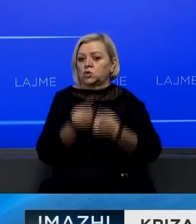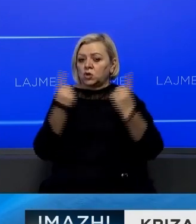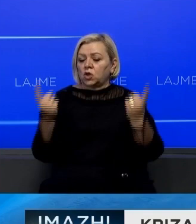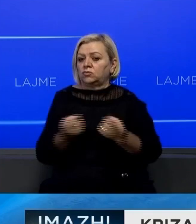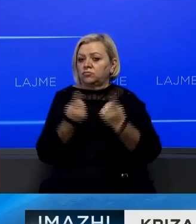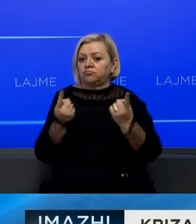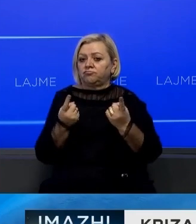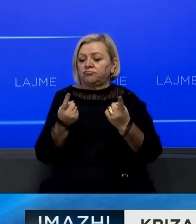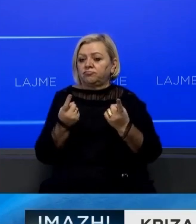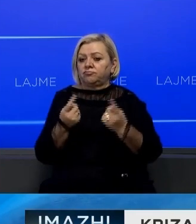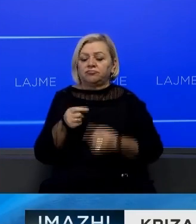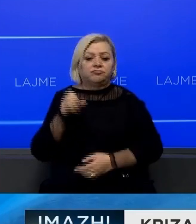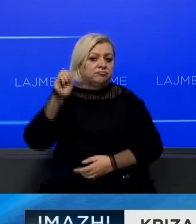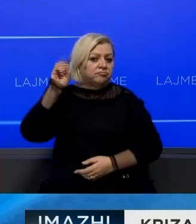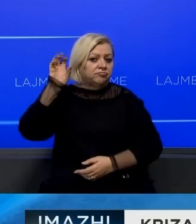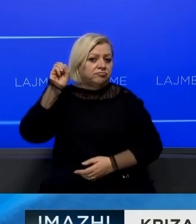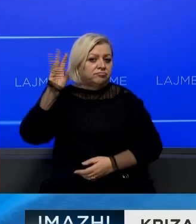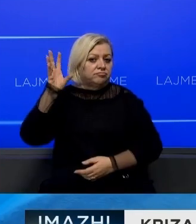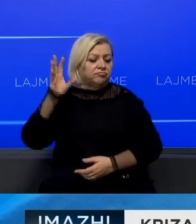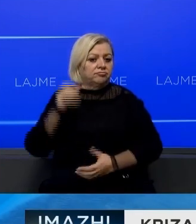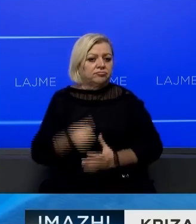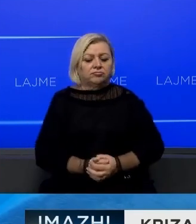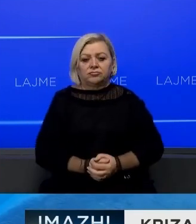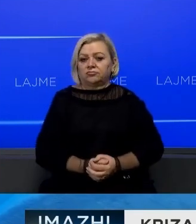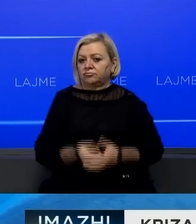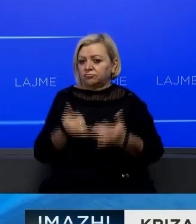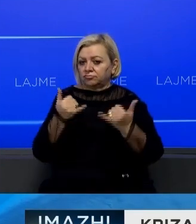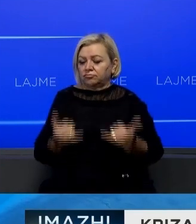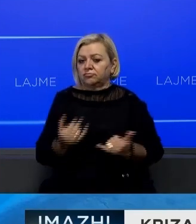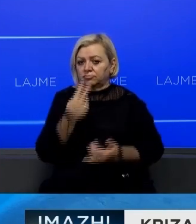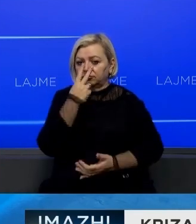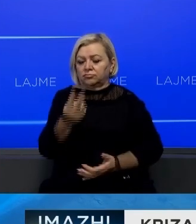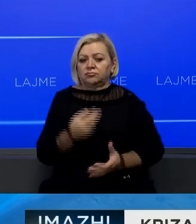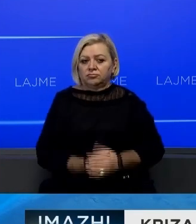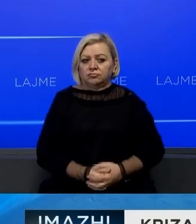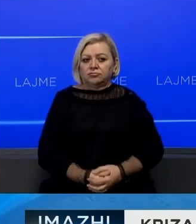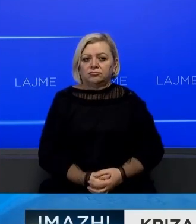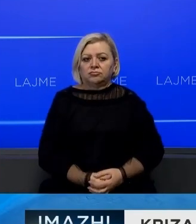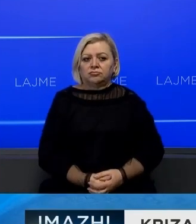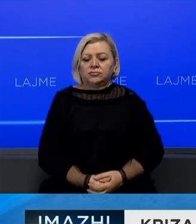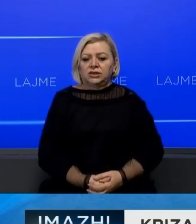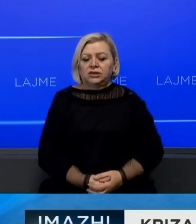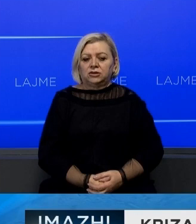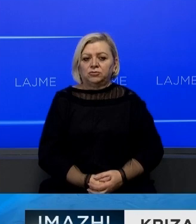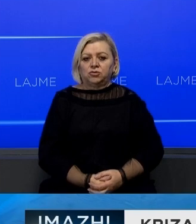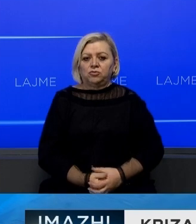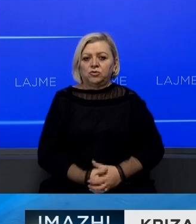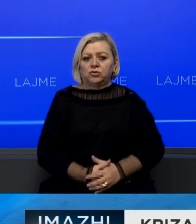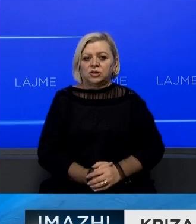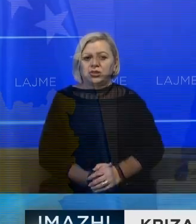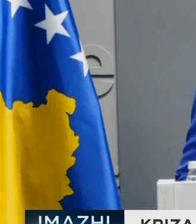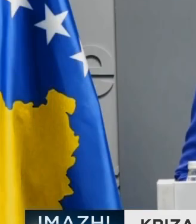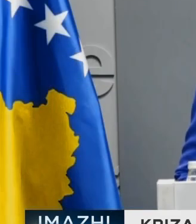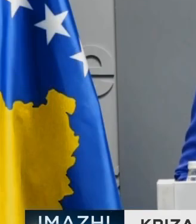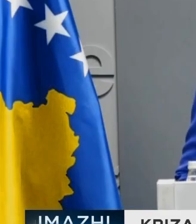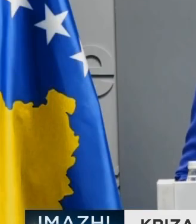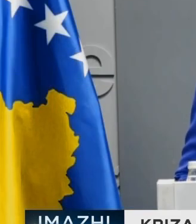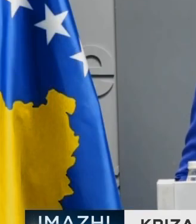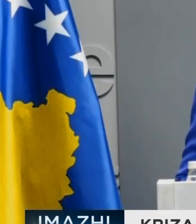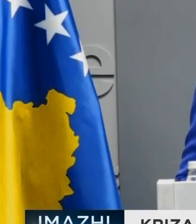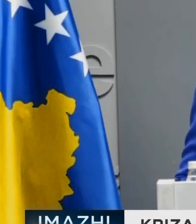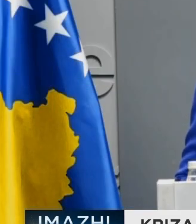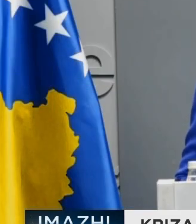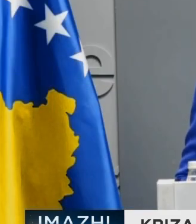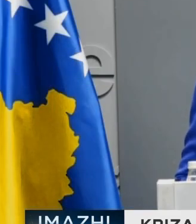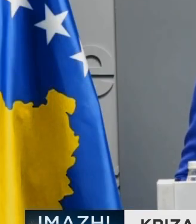në vend me energjin elektrike. Ta ndjekim këtë konferencë. Në shumë shtete, temperaturat kanë dhënë